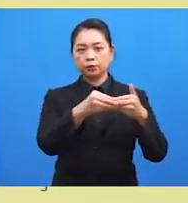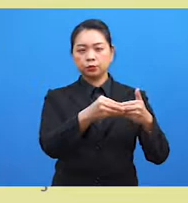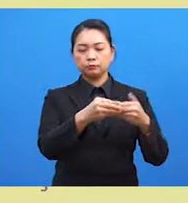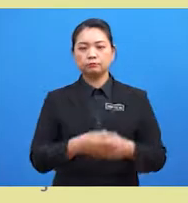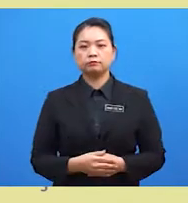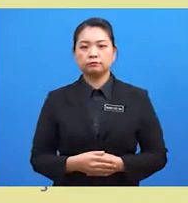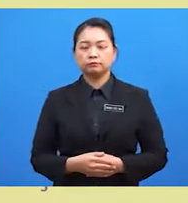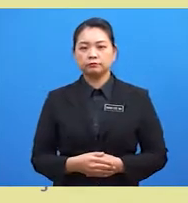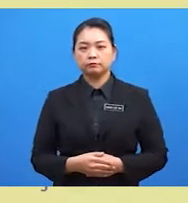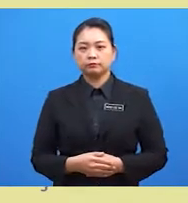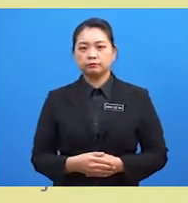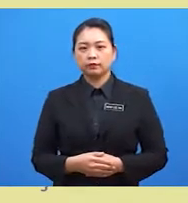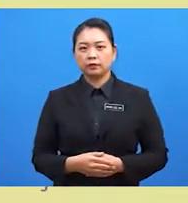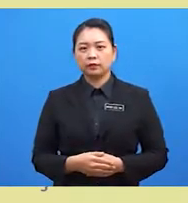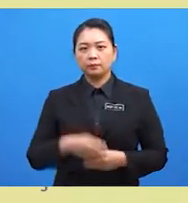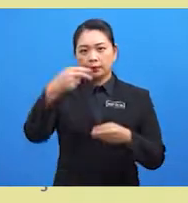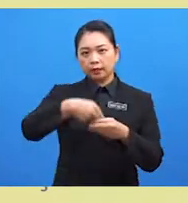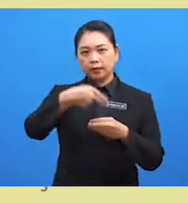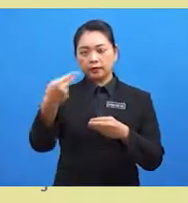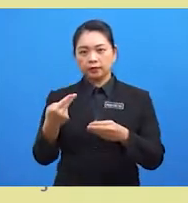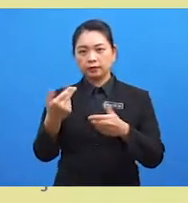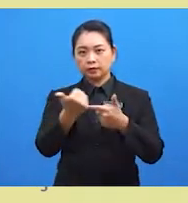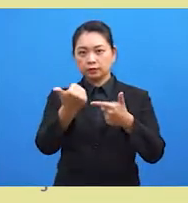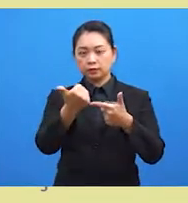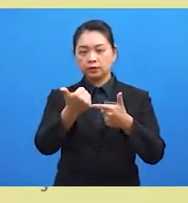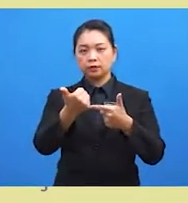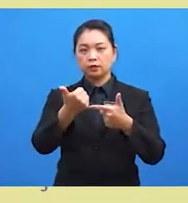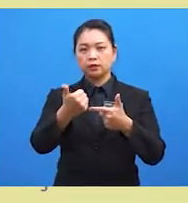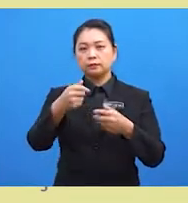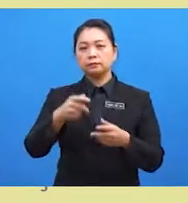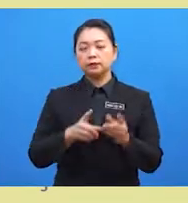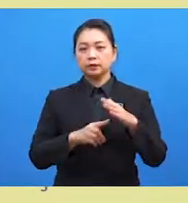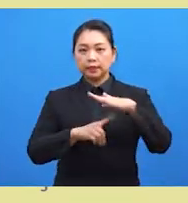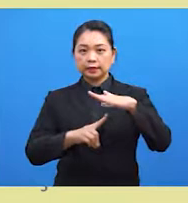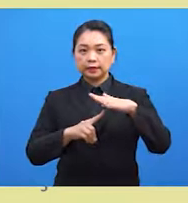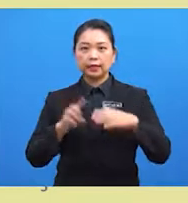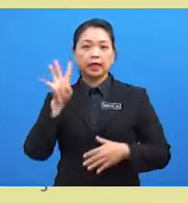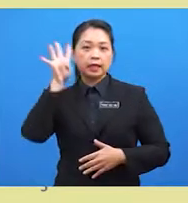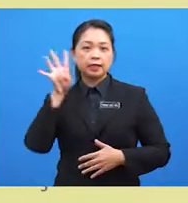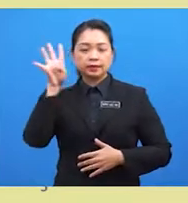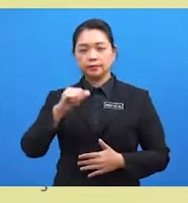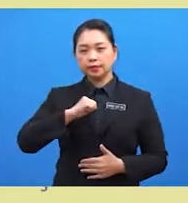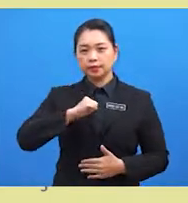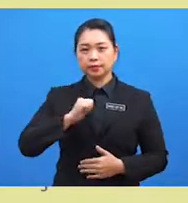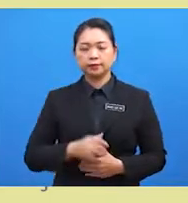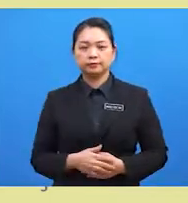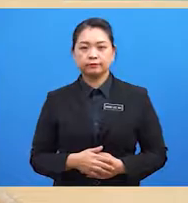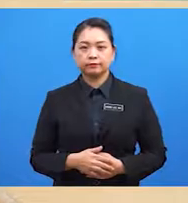dan kedua, menghasilkan puisi berdasarkan kreativiti sendiri.